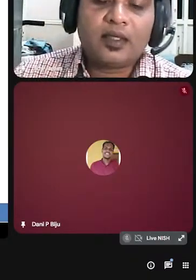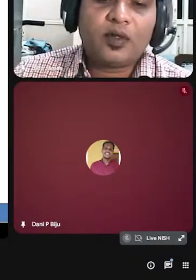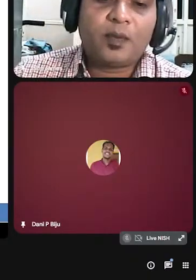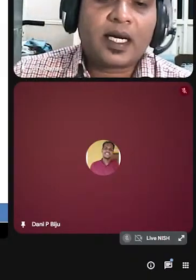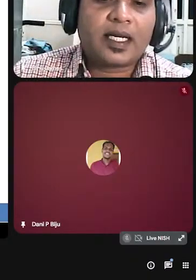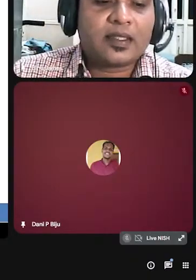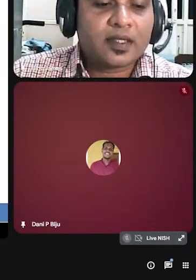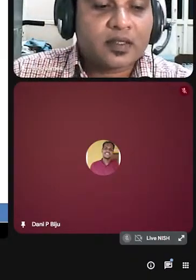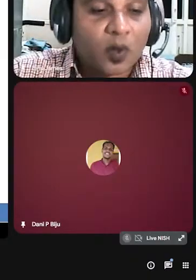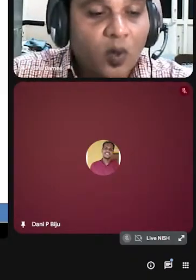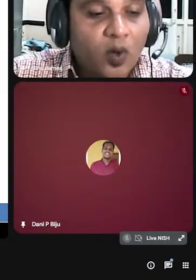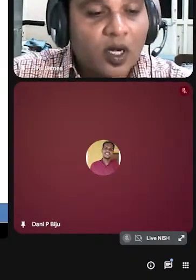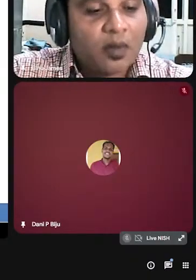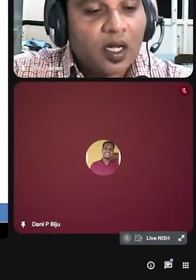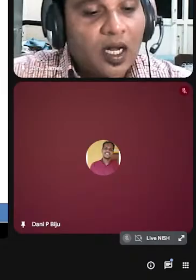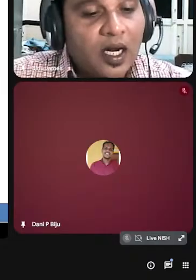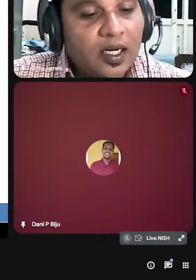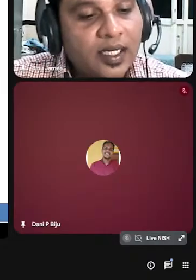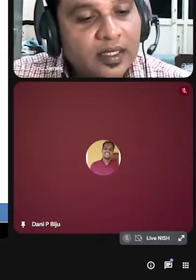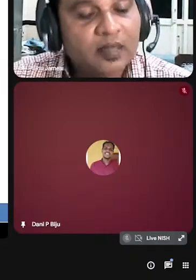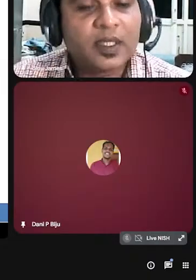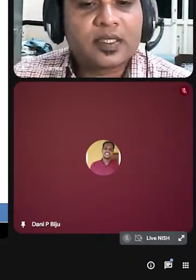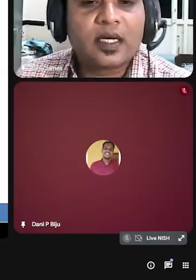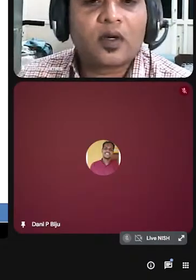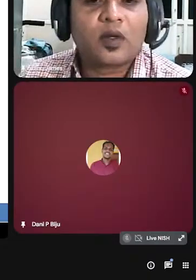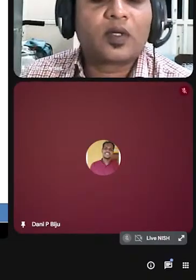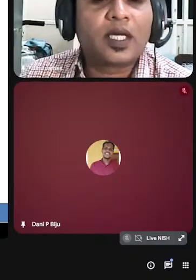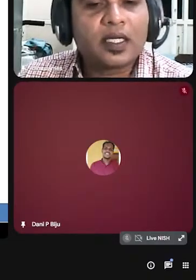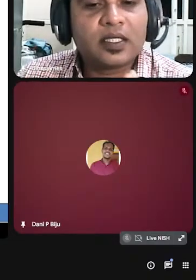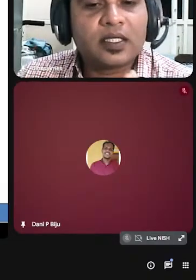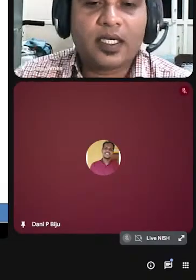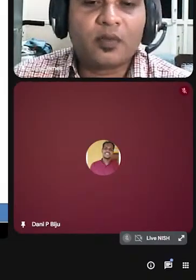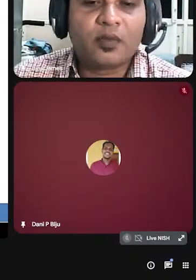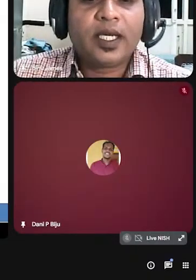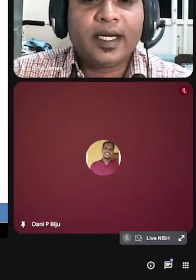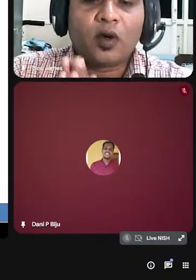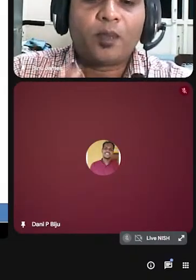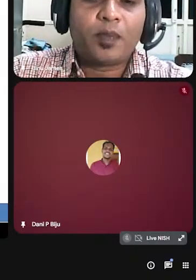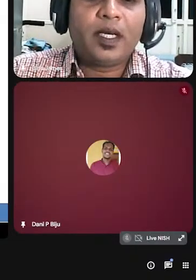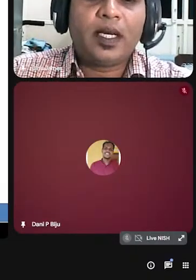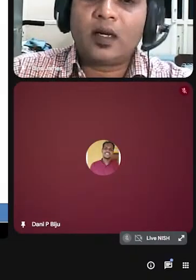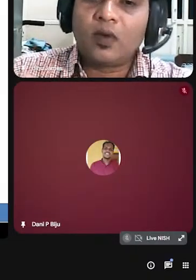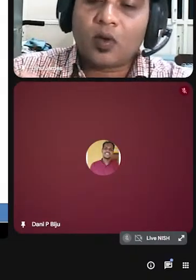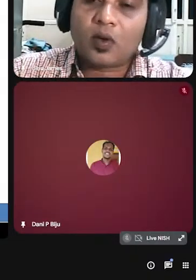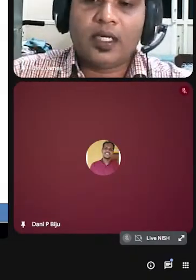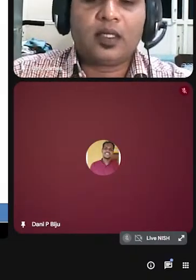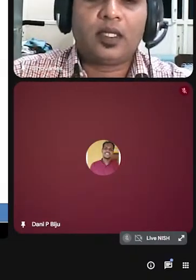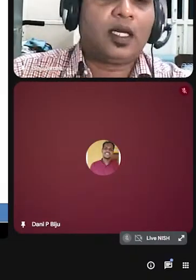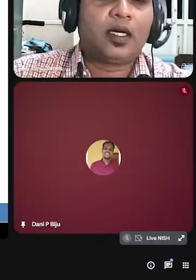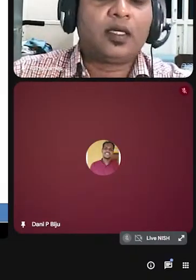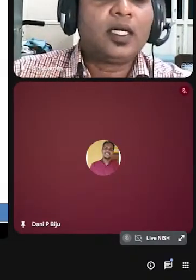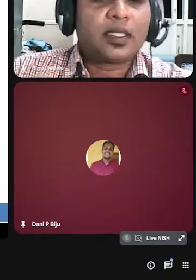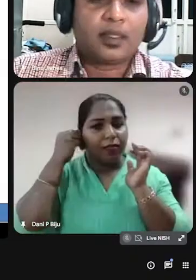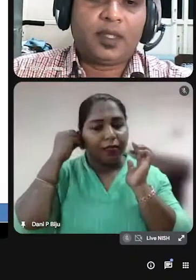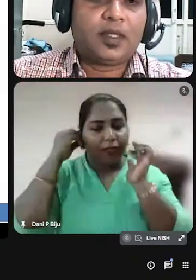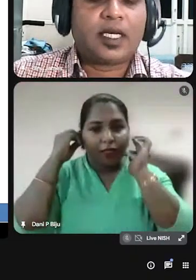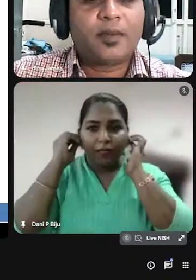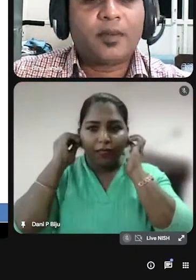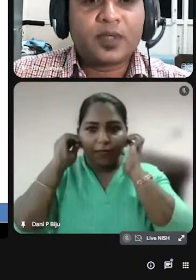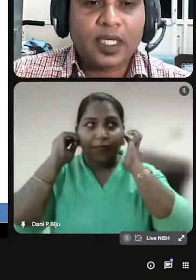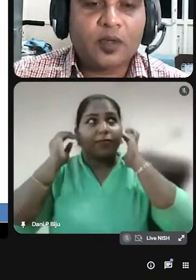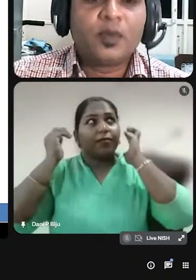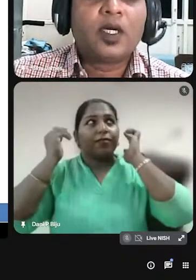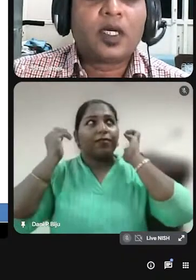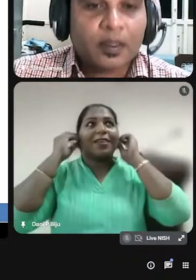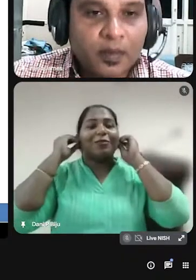ആണ്, ഇതൊരു പാർക്കിൻസൺസ് രോഗം ആണ് എന്ന് മനസ്സിലാക്കണമെന്നുണ്ടെങ്കിൽ അത് ശരിക്കും ഈ ഡോപ്പമിന്റെ അളവ് കുറയുന്നതിനെയാണ് നമ്മളിത് മനസ്സിലാക്കുക.